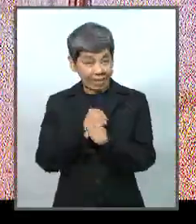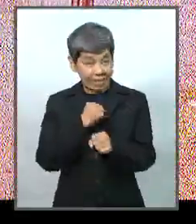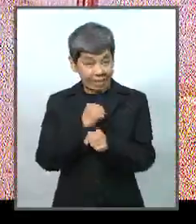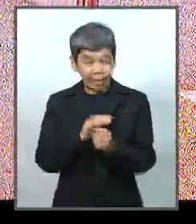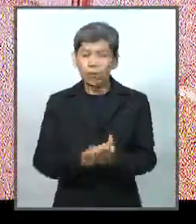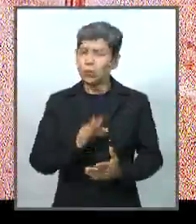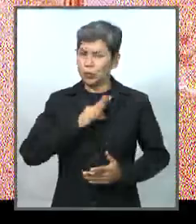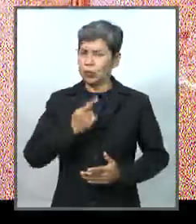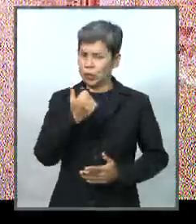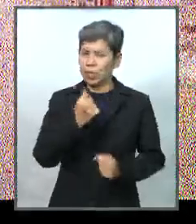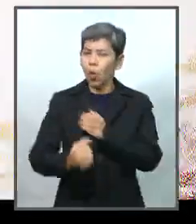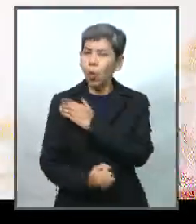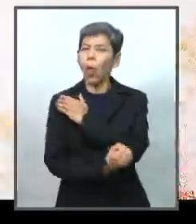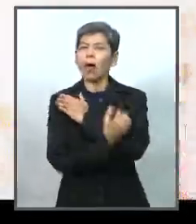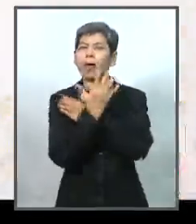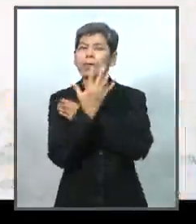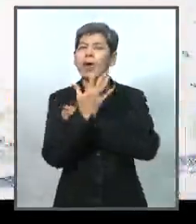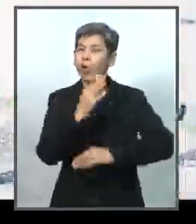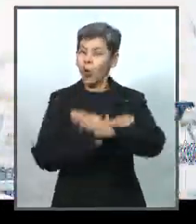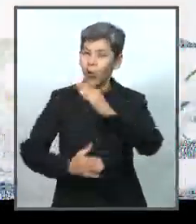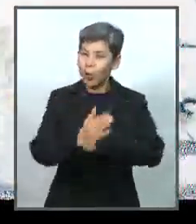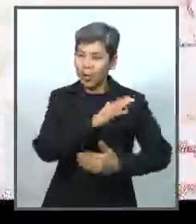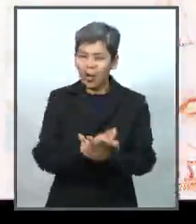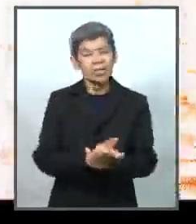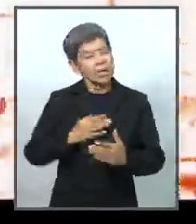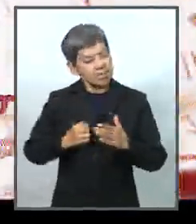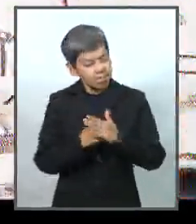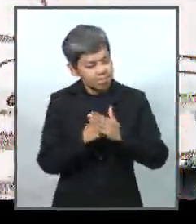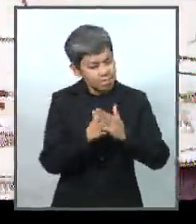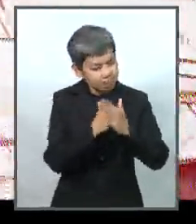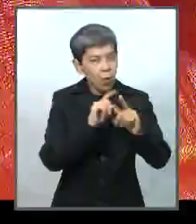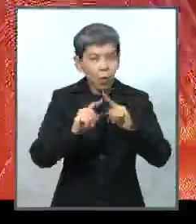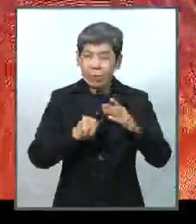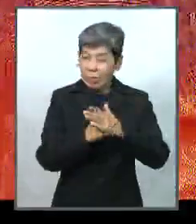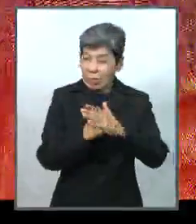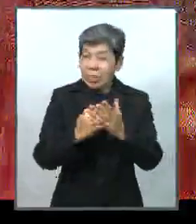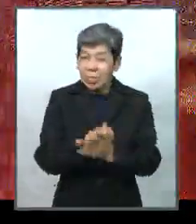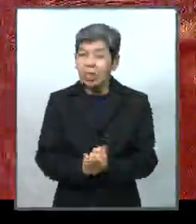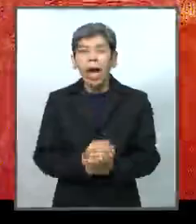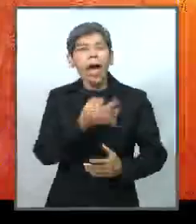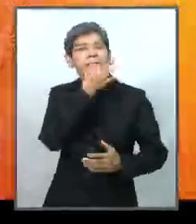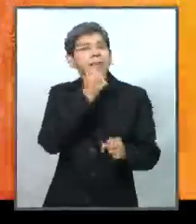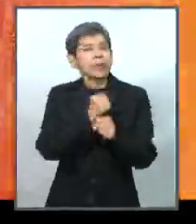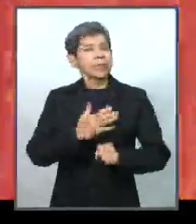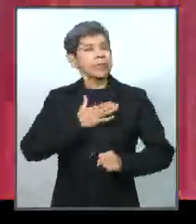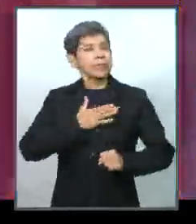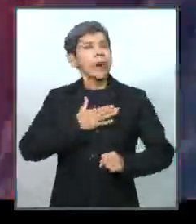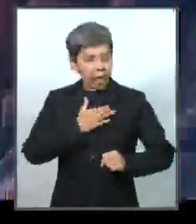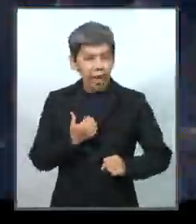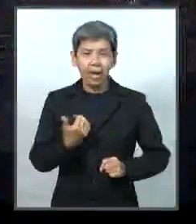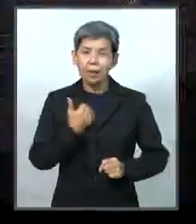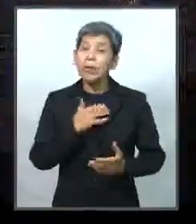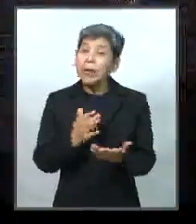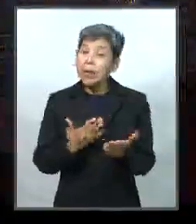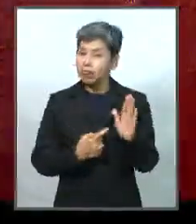เนี้ยคิดว่ามันเป็นงานที่ดีในการที่เปิดโอกาสให้คนพิการที่เขาฝ่าฟันหลายเรื่องมาหรือว่าสร้างอาชีพของตัวเองได้